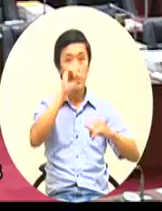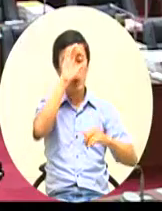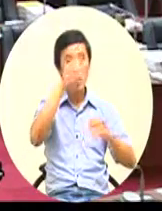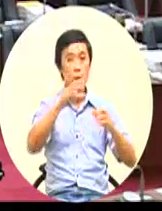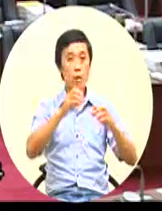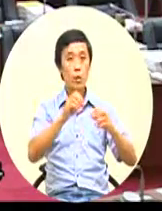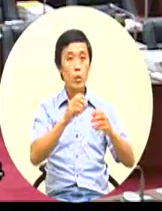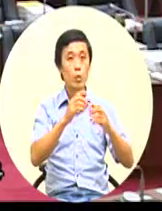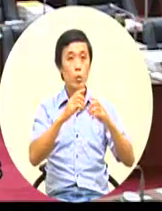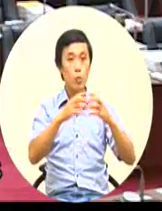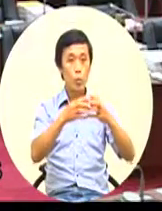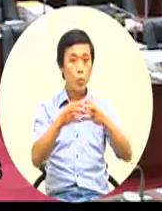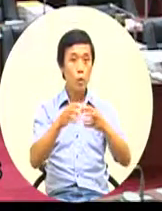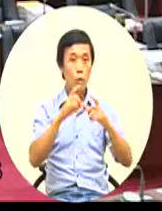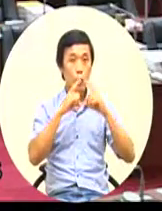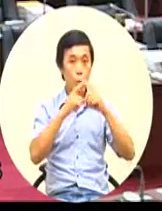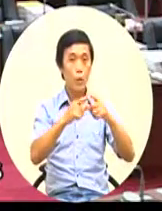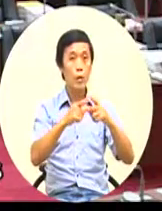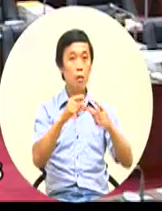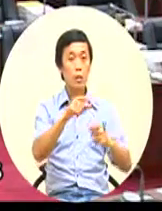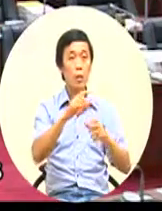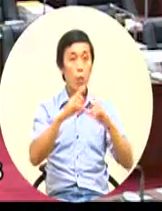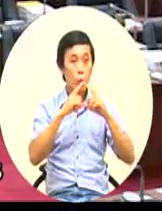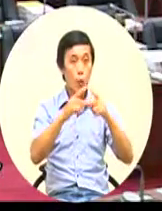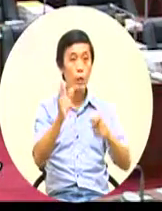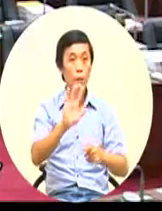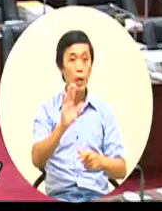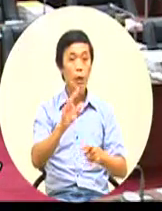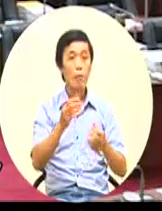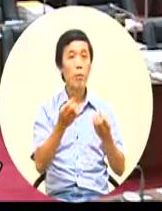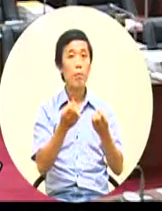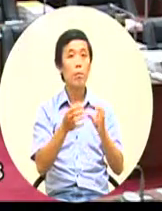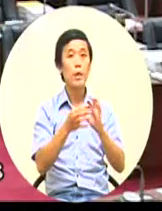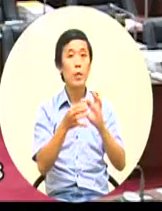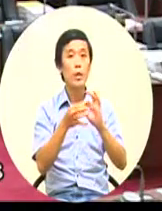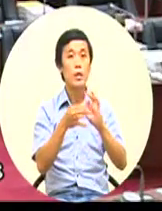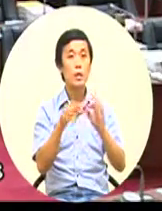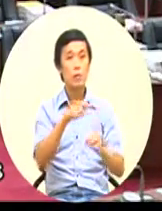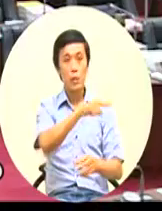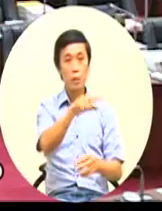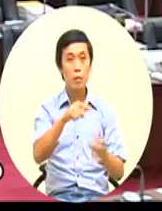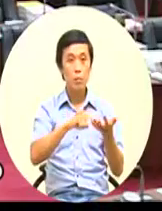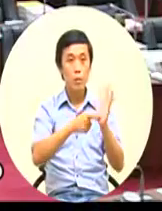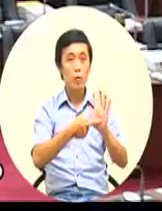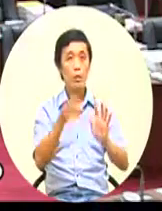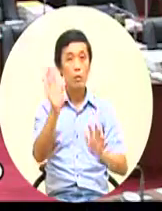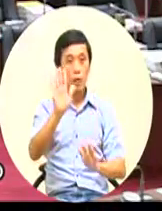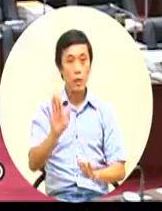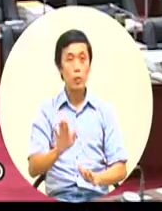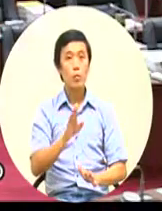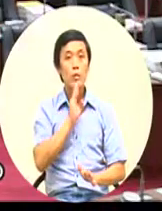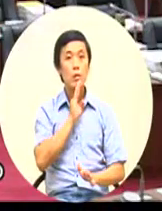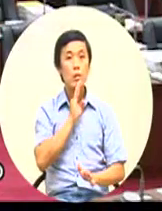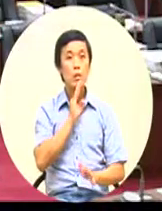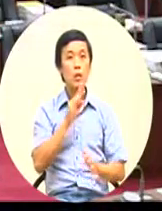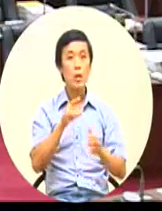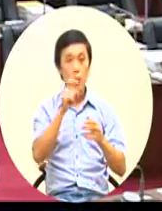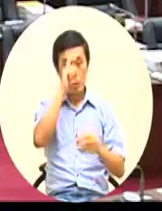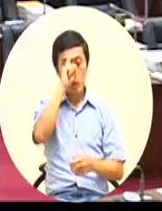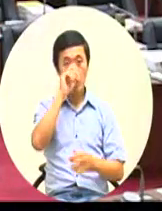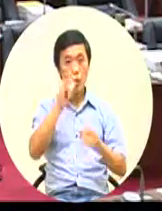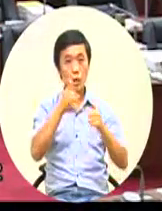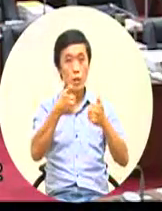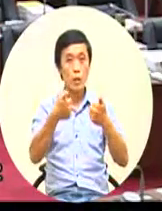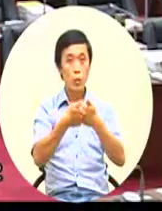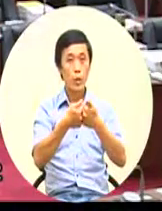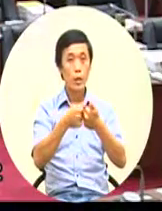好啊，不用回答，没关系。因的太多了，这样啊！但是为了提升议会的形象，请康议长哦问一下国